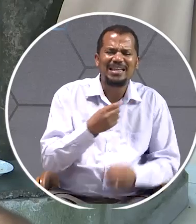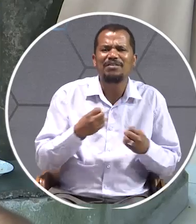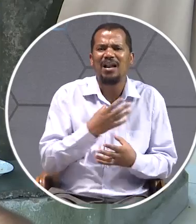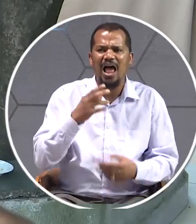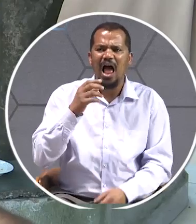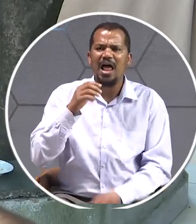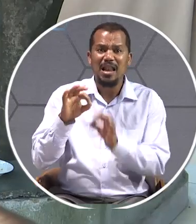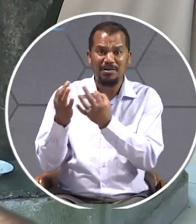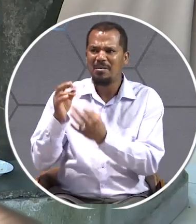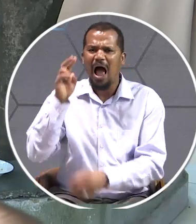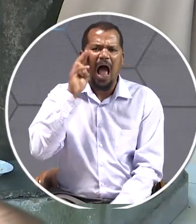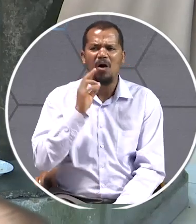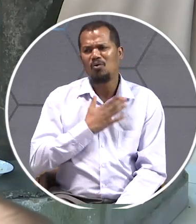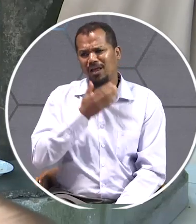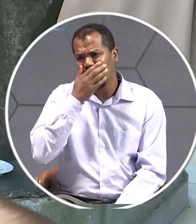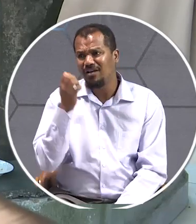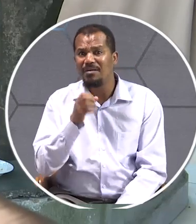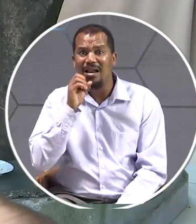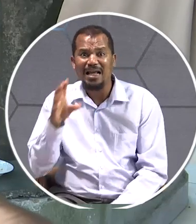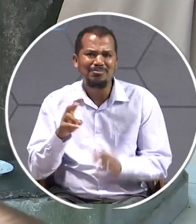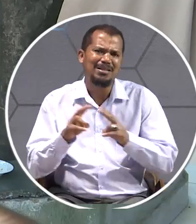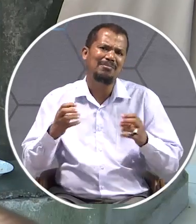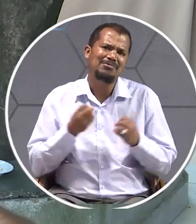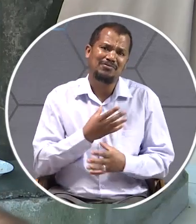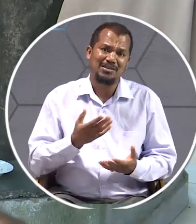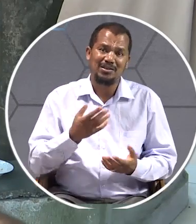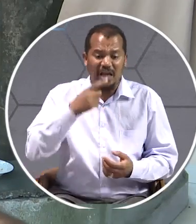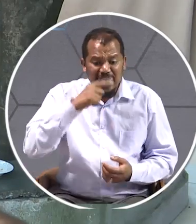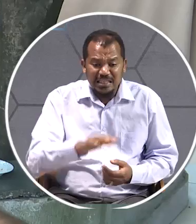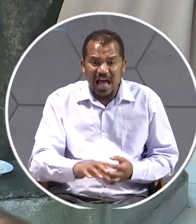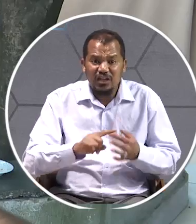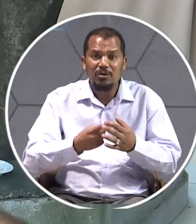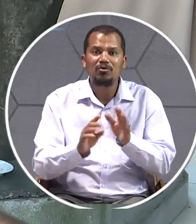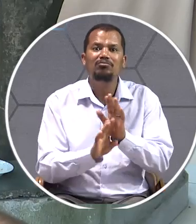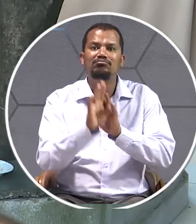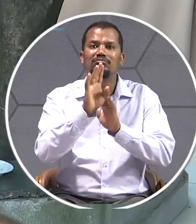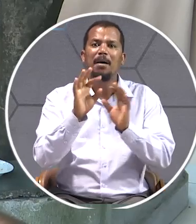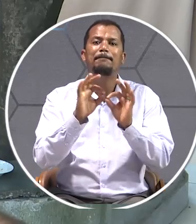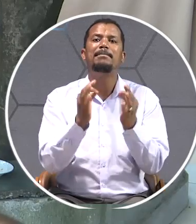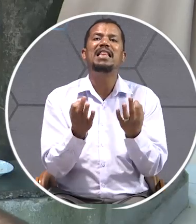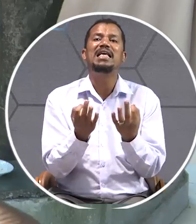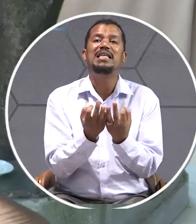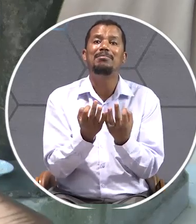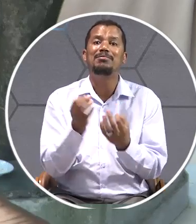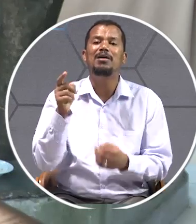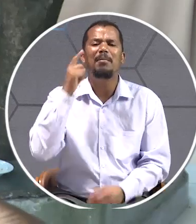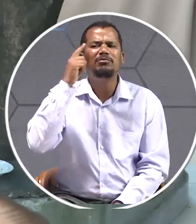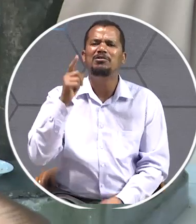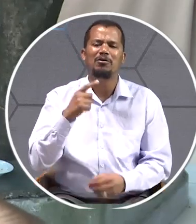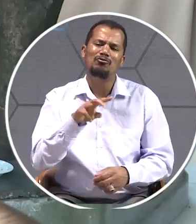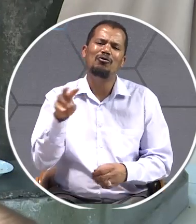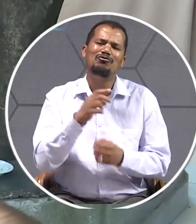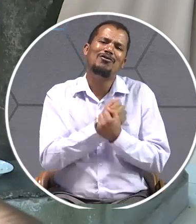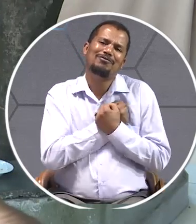ቤተሰቧ ጋር እንዴት አጎት የደፈረን በጣም ነው የሚከብዳት። ና ልጅ ጀምሮ ስላሳደጋት ቤተሰብ የሚመስለው ስለሚወዳት ነው አብሯት የሚተኛ ነው እንጂ